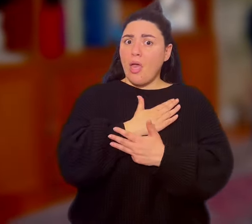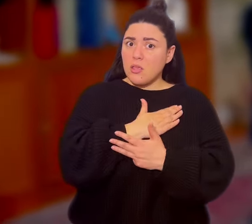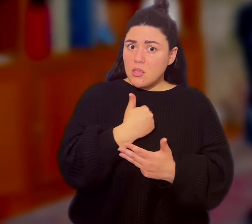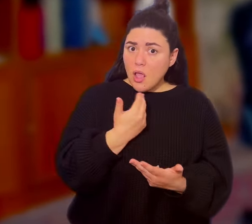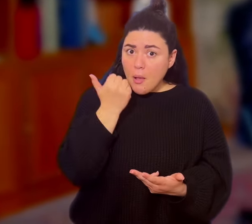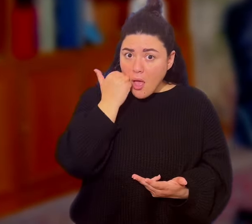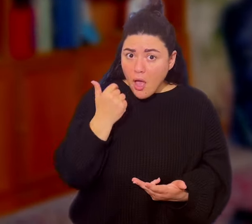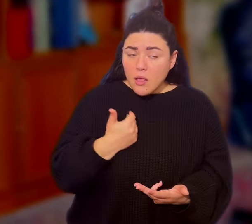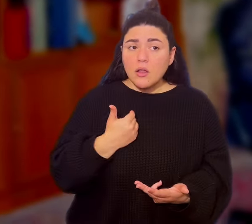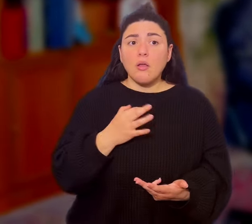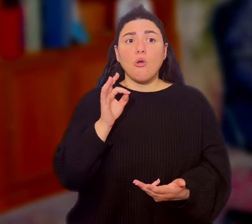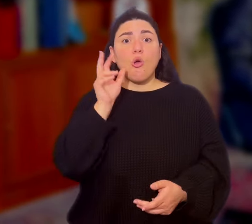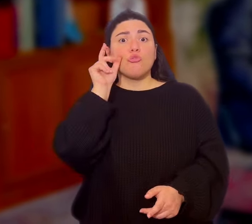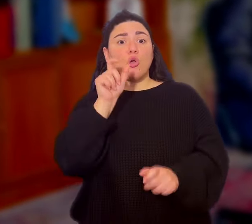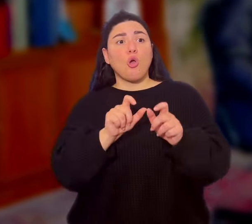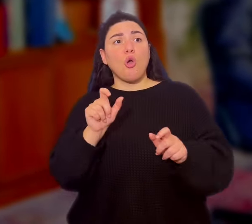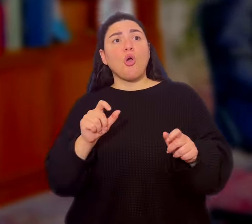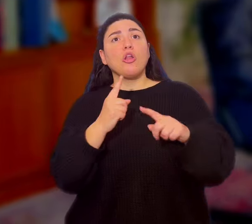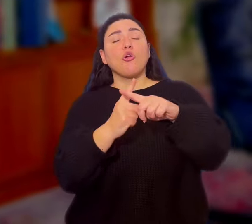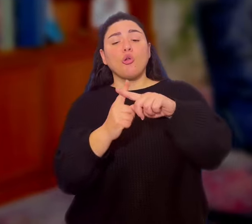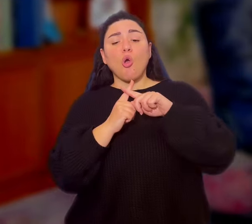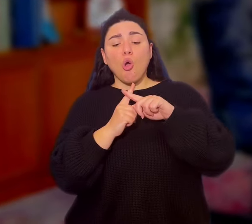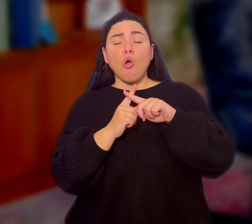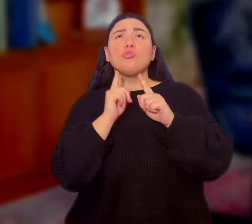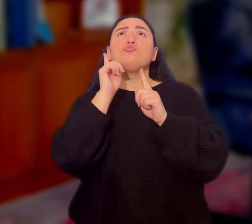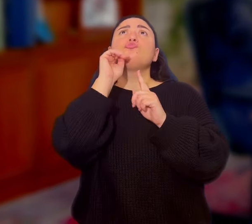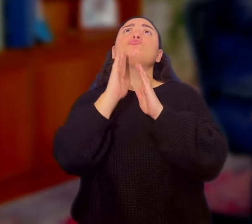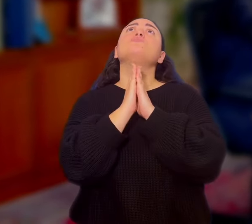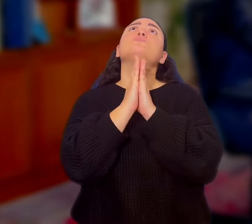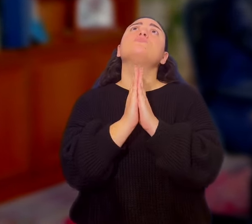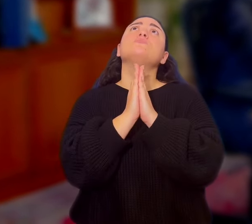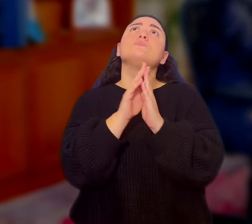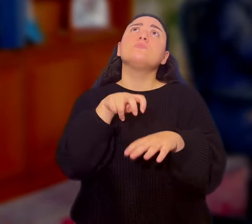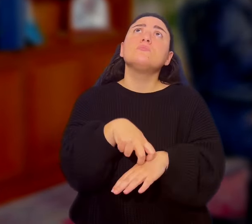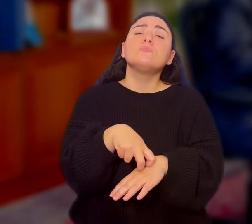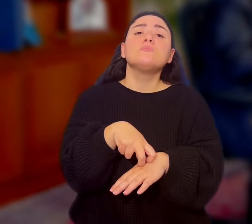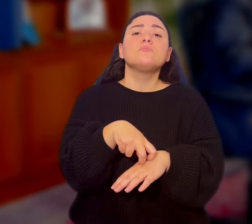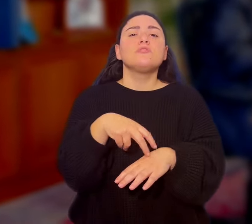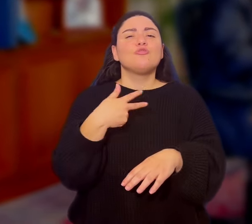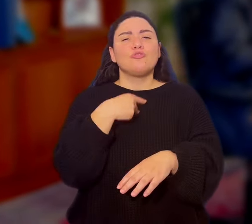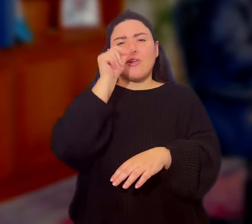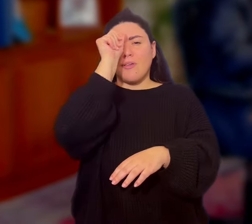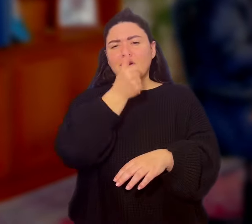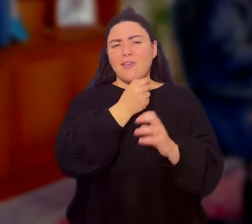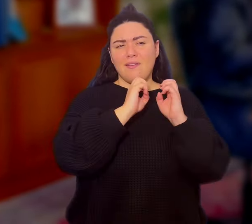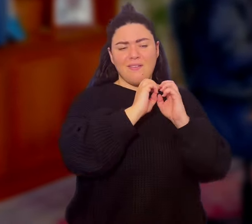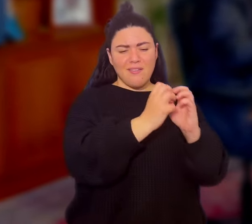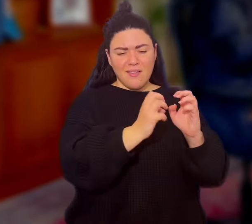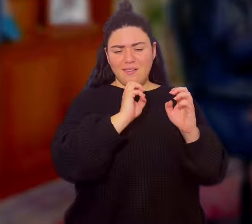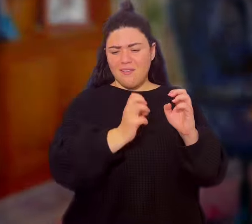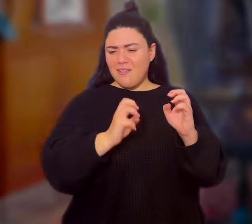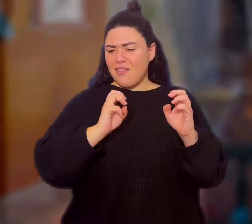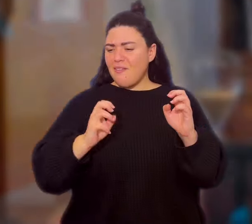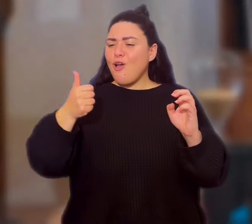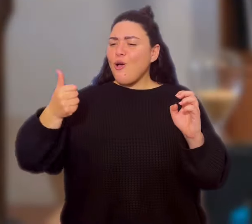Maria la madre le donne che sono presso la croce Insomma c'è una serie impressionante di personaggi che